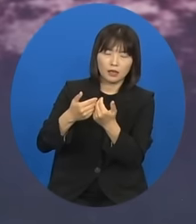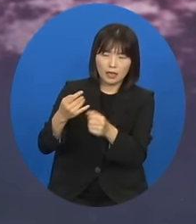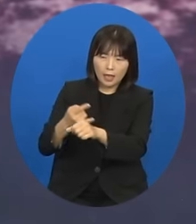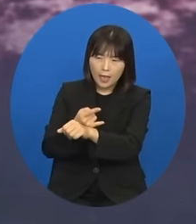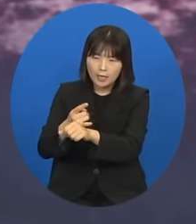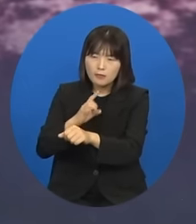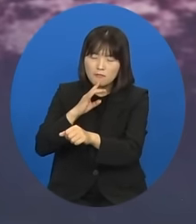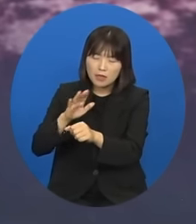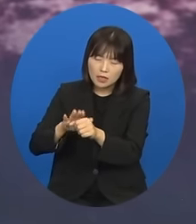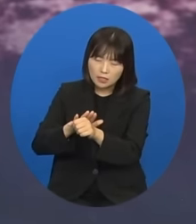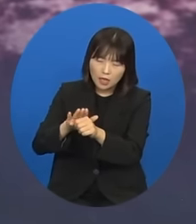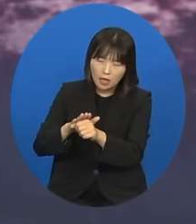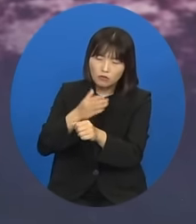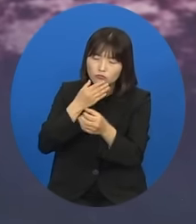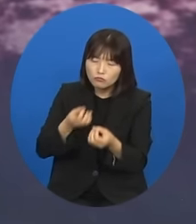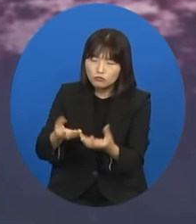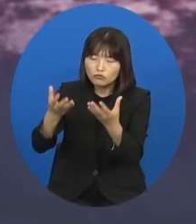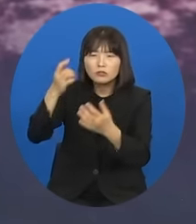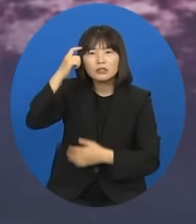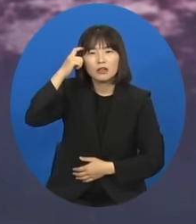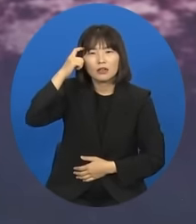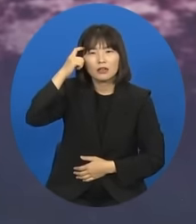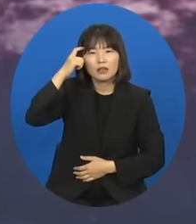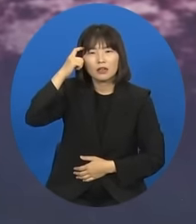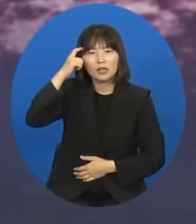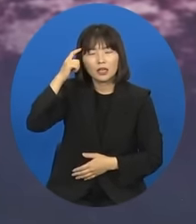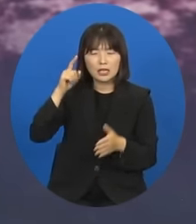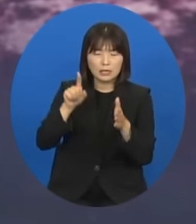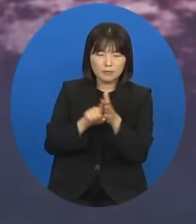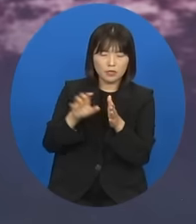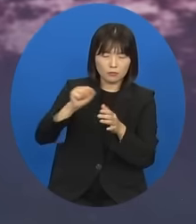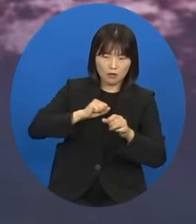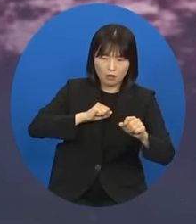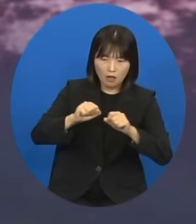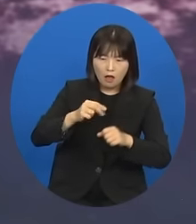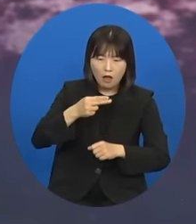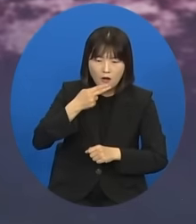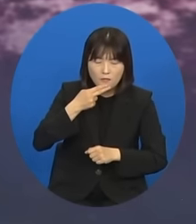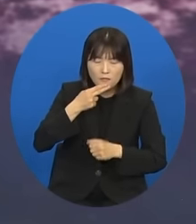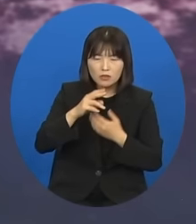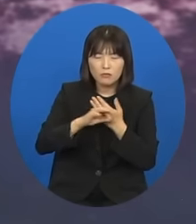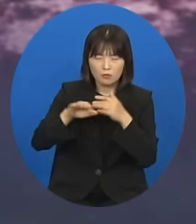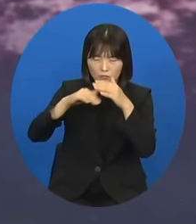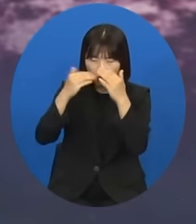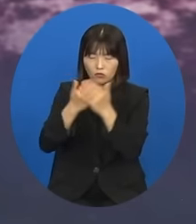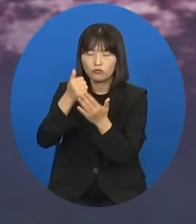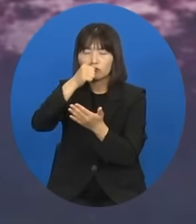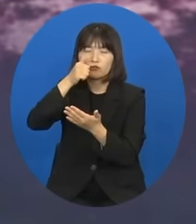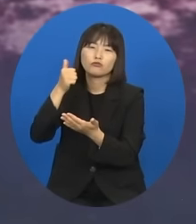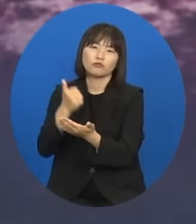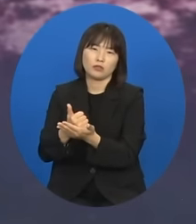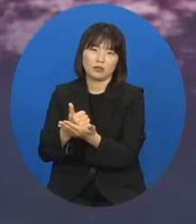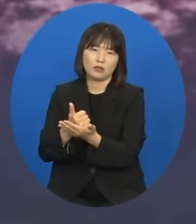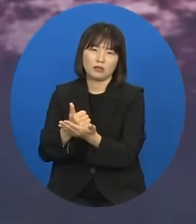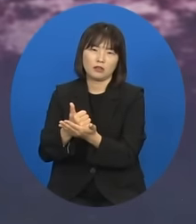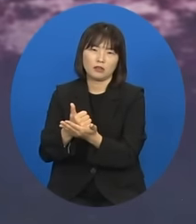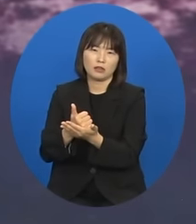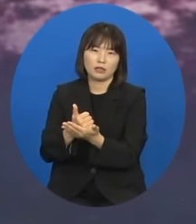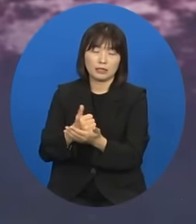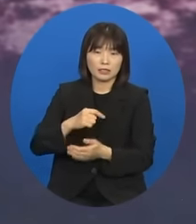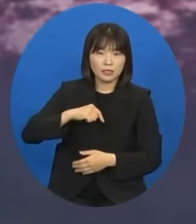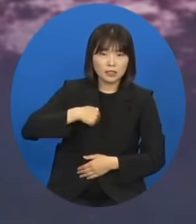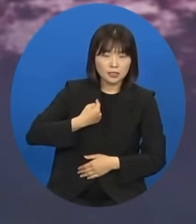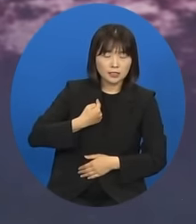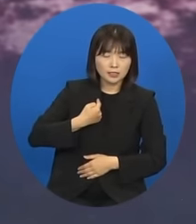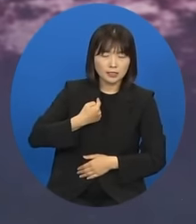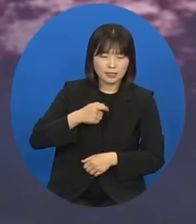편해하고 했습니다 믿음으로 하지 않는 것은 모든 것이 뭐라고요 죄라고 했거든요 자신에게 별미를